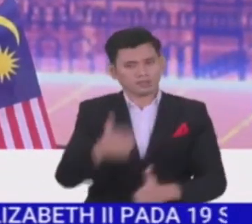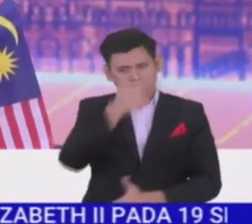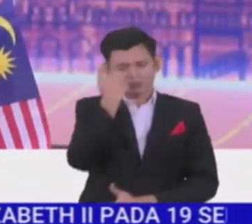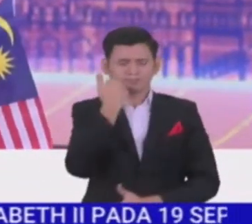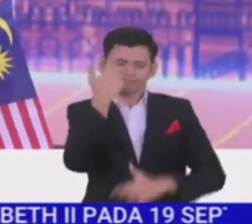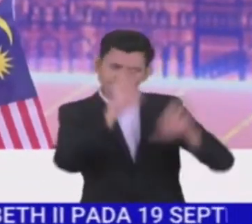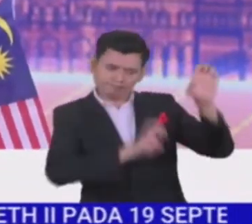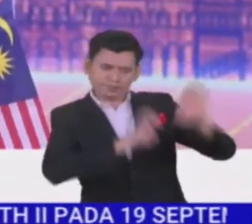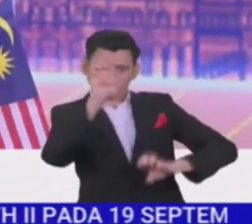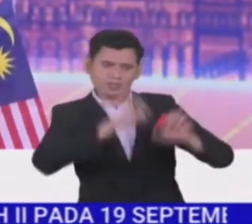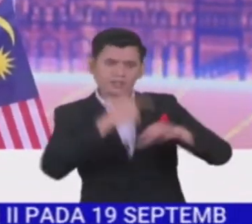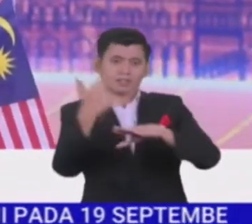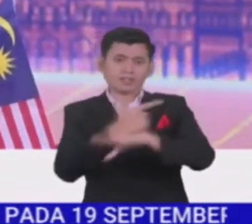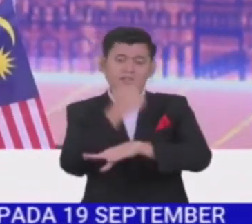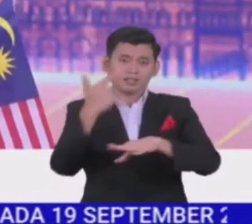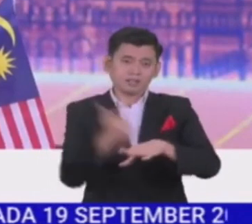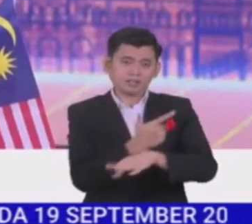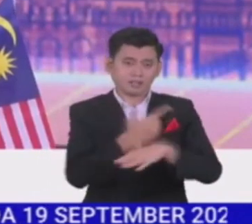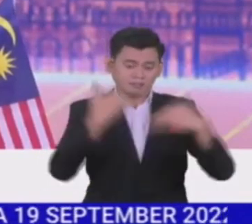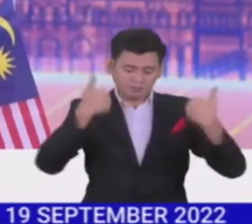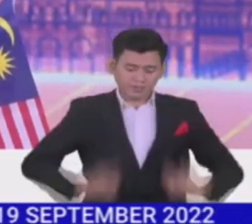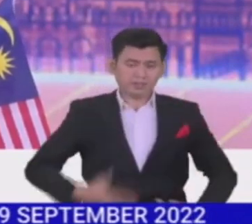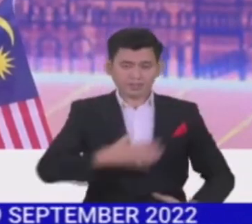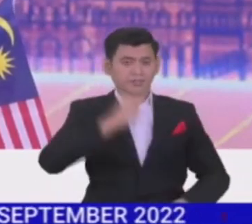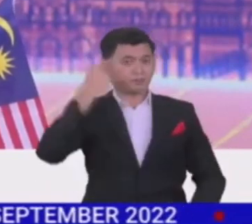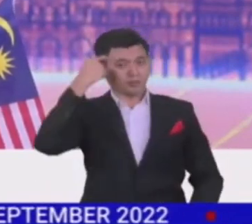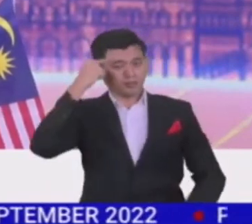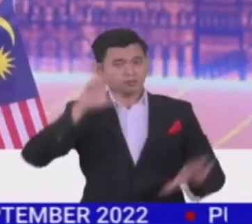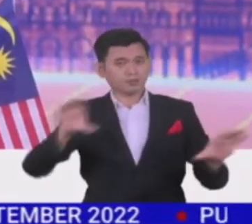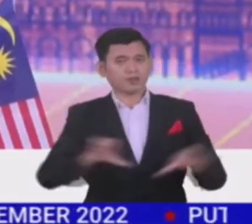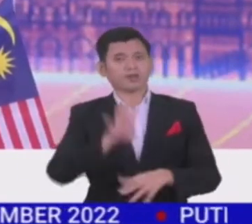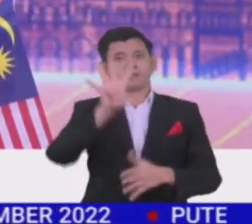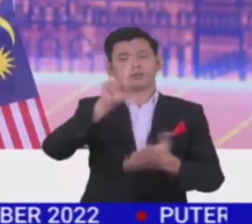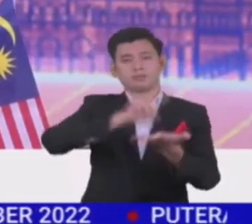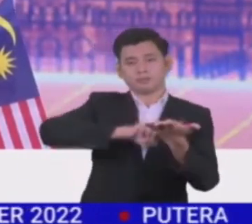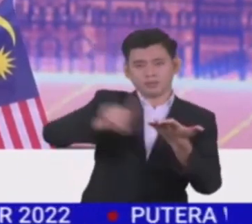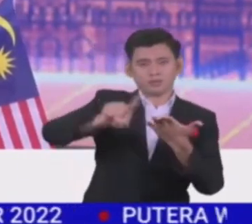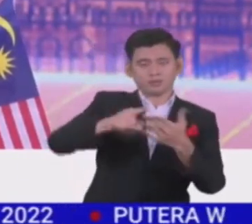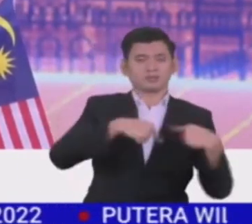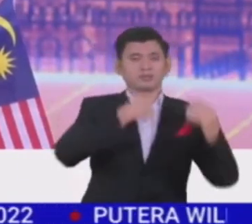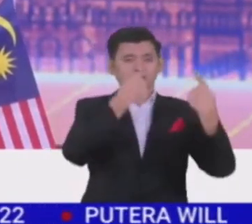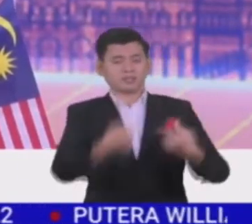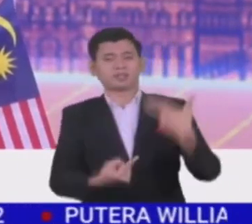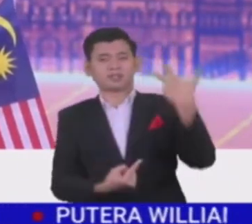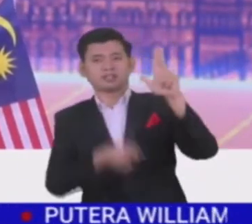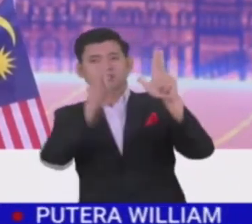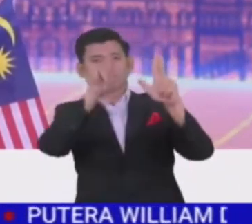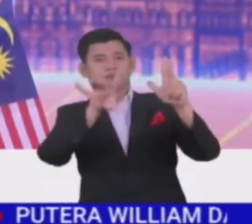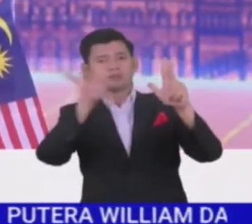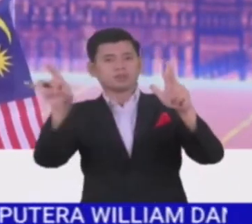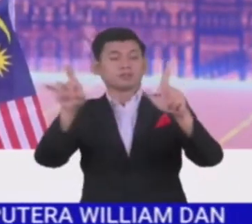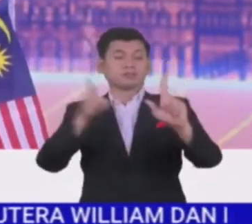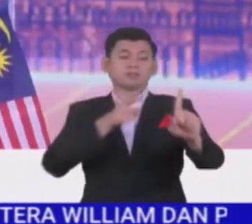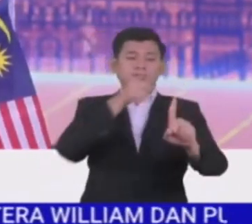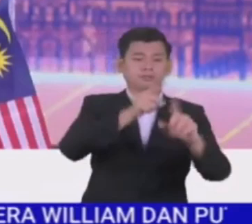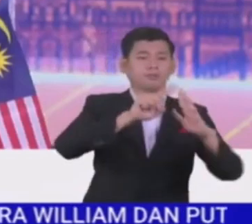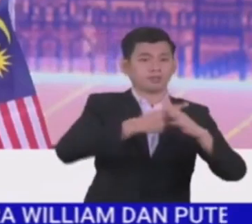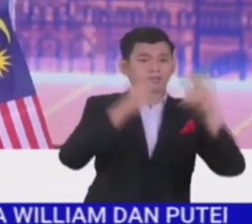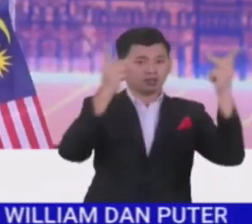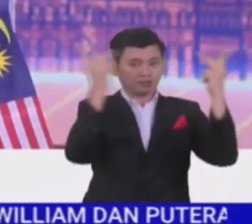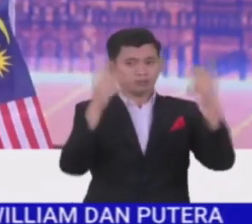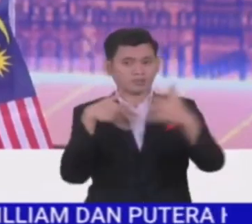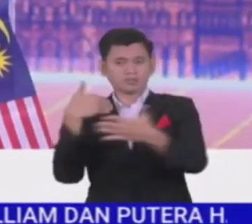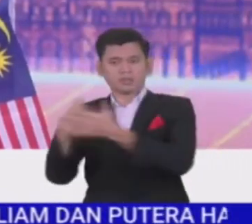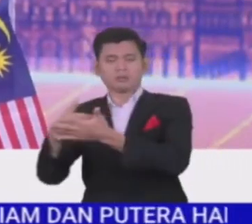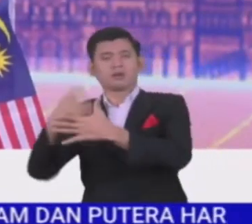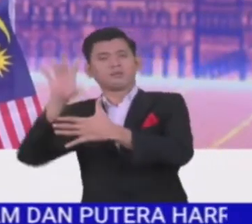berdasarkan latihan fizikal dan mental yang dijalankan selama 4 minggu sejak 13 Ogos lalu. Misi bermula Khamis ini hingga